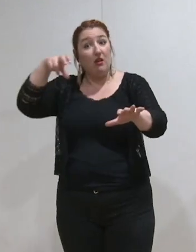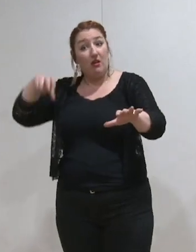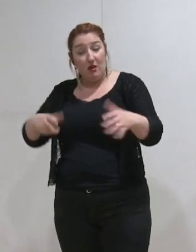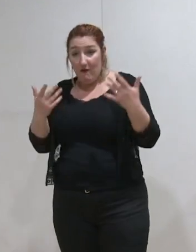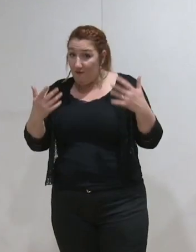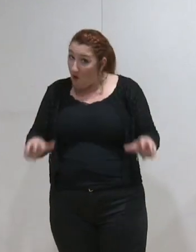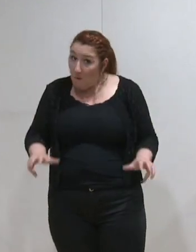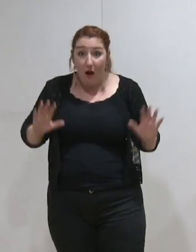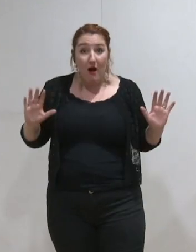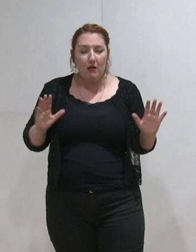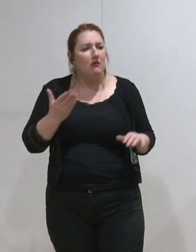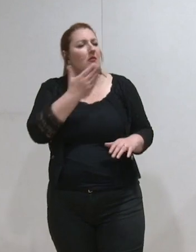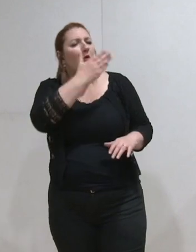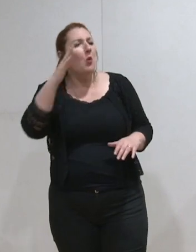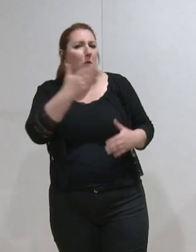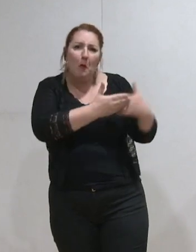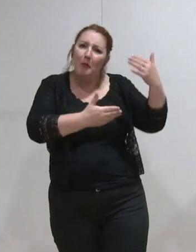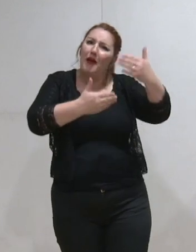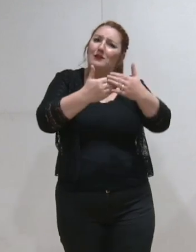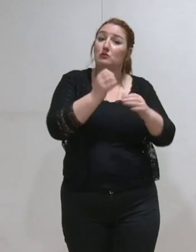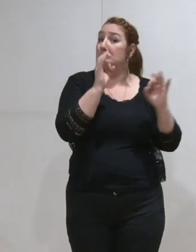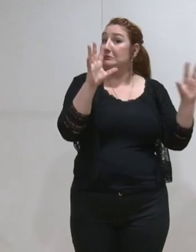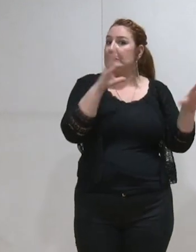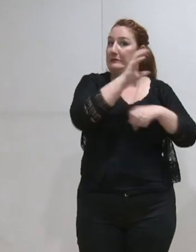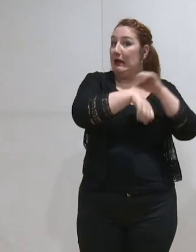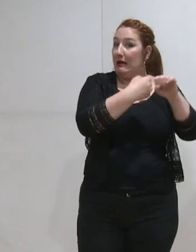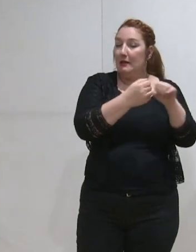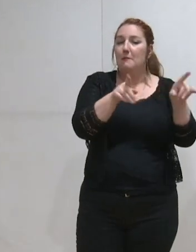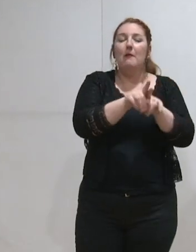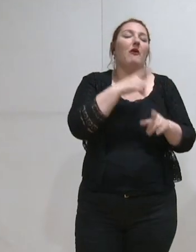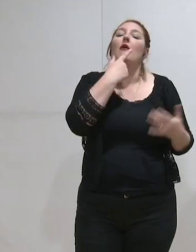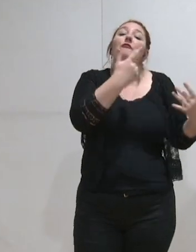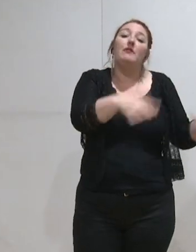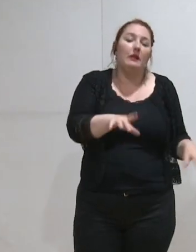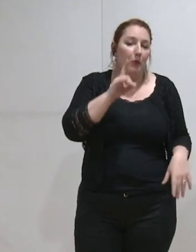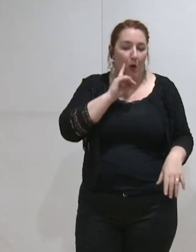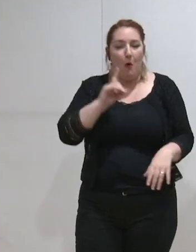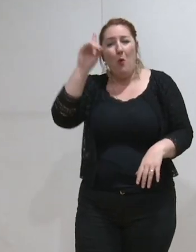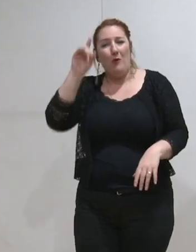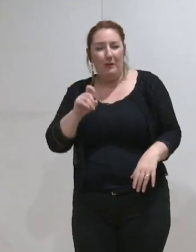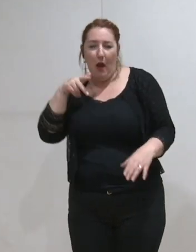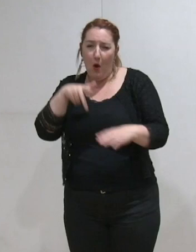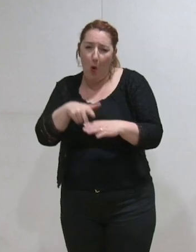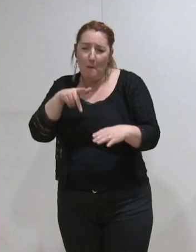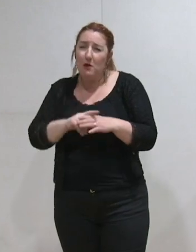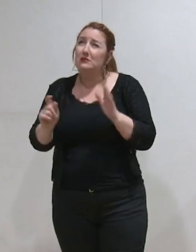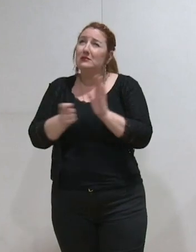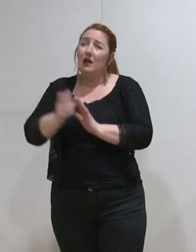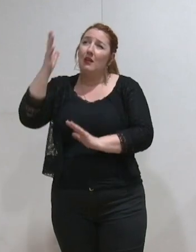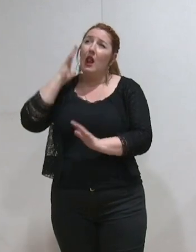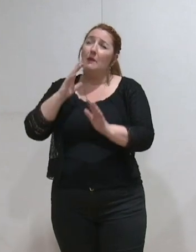opérations qui ont été faites aussi dans ces années-là Ben qui ont été terminé puisqu'elles avaient été commencé sous du Bedou et terminé par les